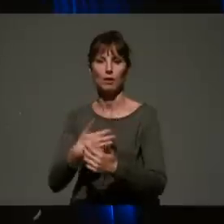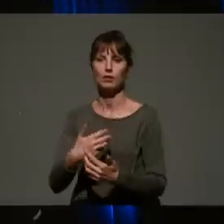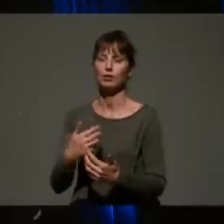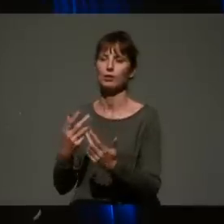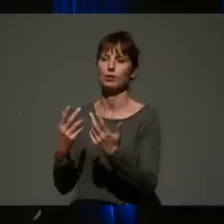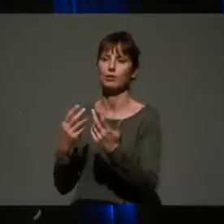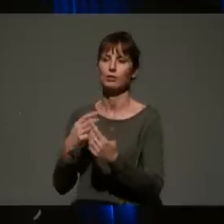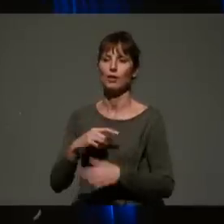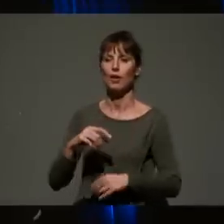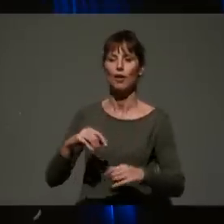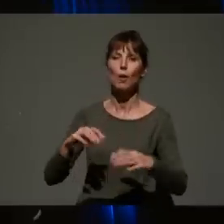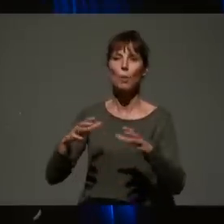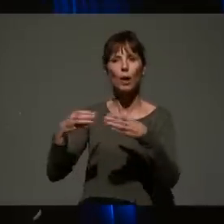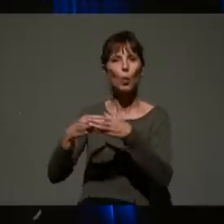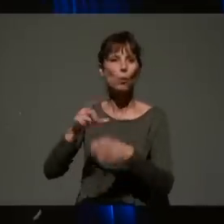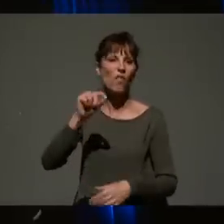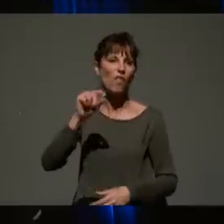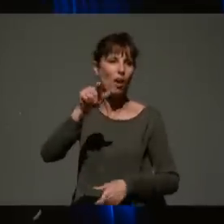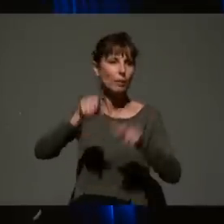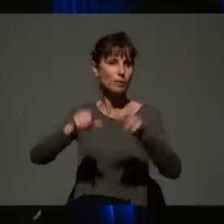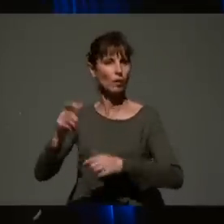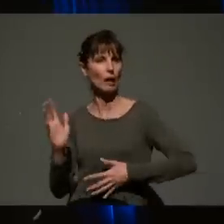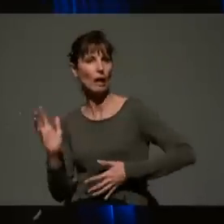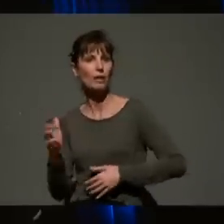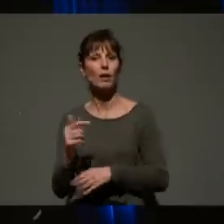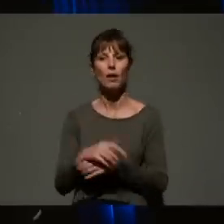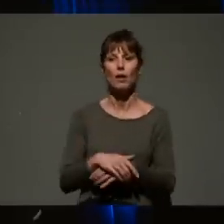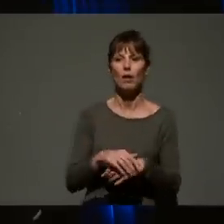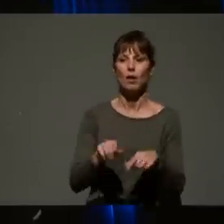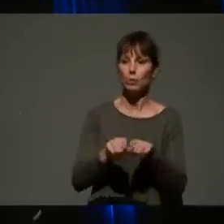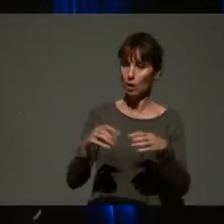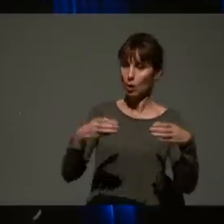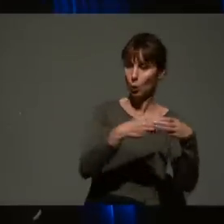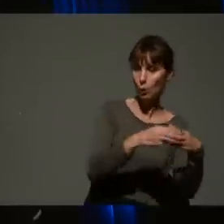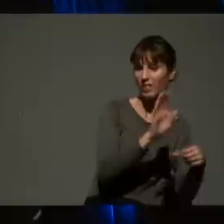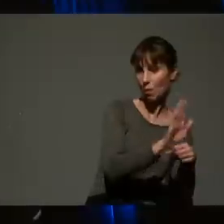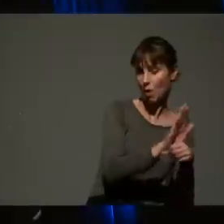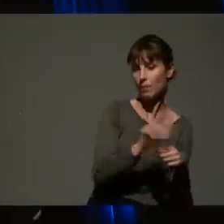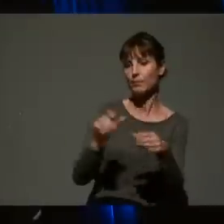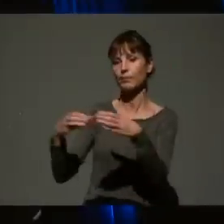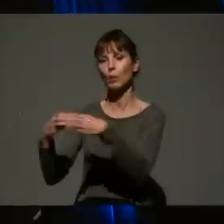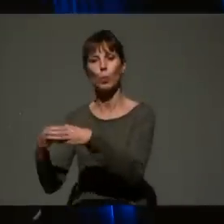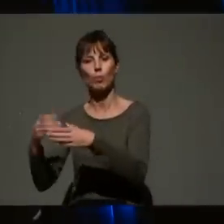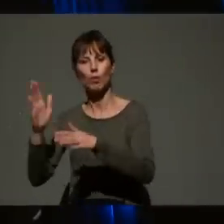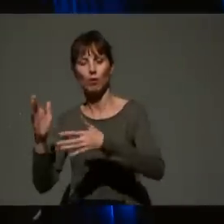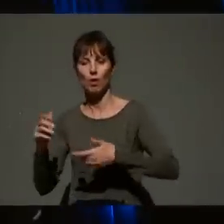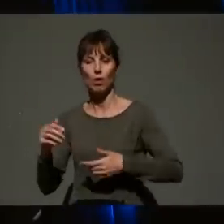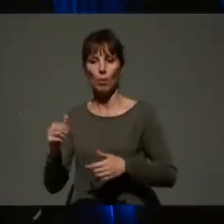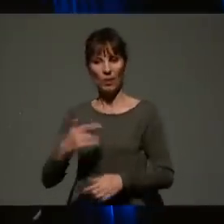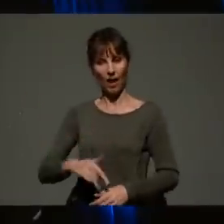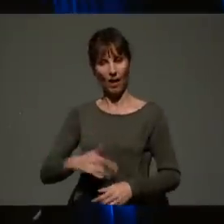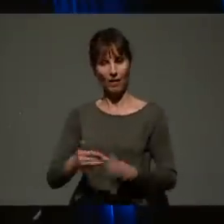une vingtaine de jeunes gymnastes, une vingtaine d'athlètes et de jeunes femmes témoins. Eh bien, les gymnastes, elles ont eu leur première règle à 16